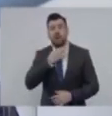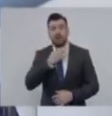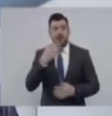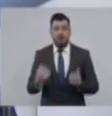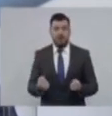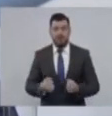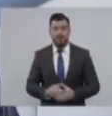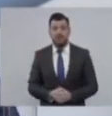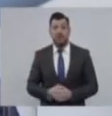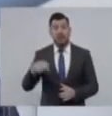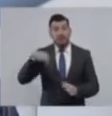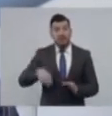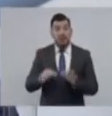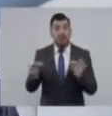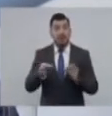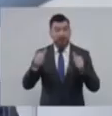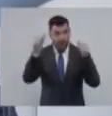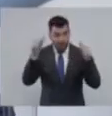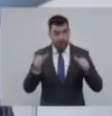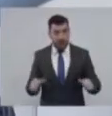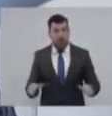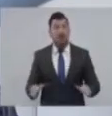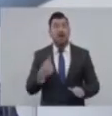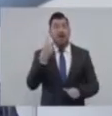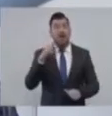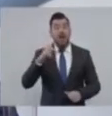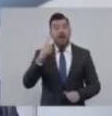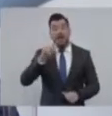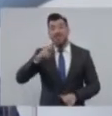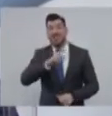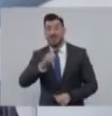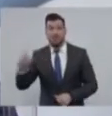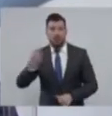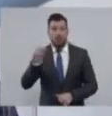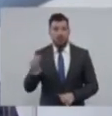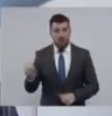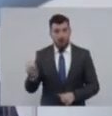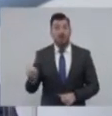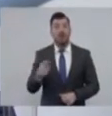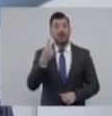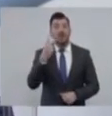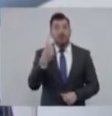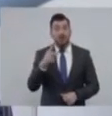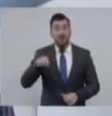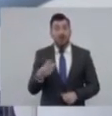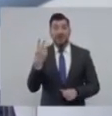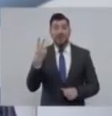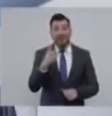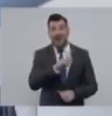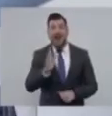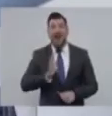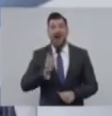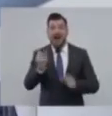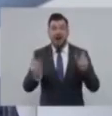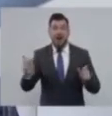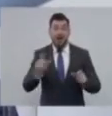ανακοινώσουμε σήμερα ξεπερνούν το 1 δισεκατομμύριο ευρώ και απευθύνονται σε πάνω από 3,2 εκατομμύρια συμπολίτες μας ενώ το συνολικό